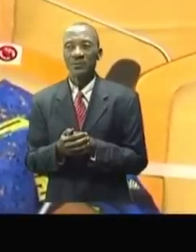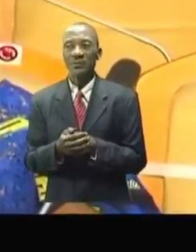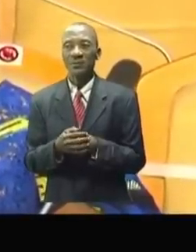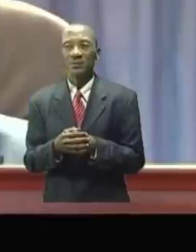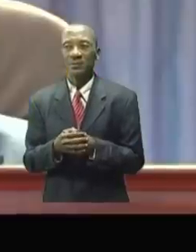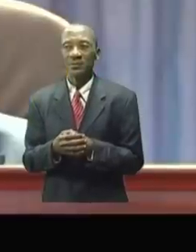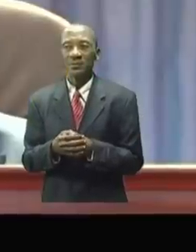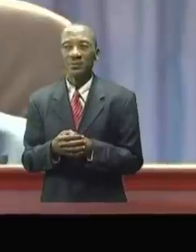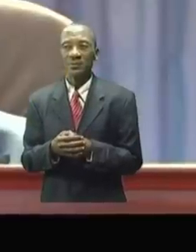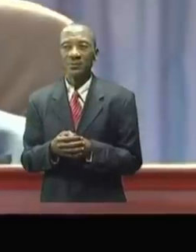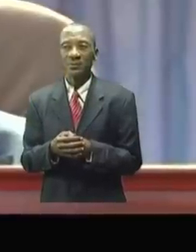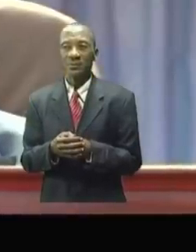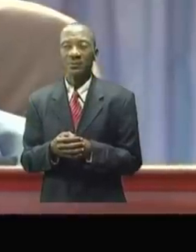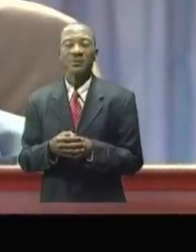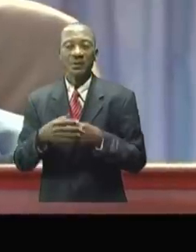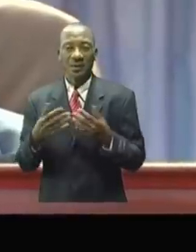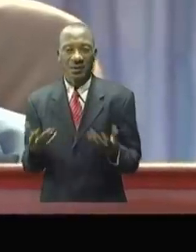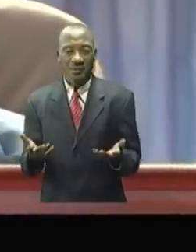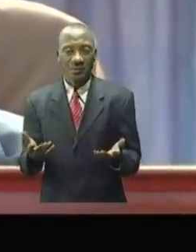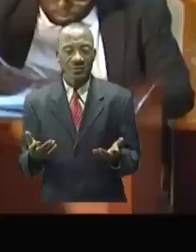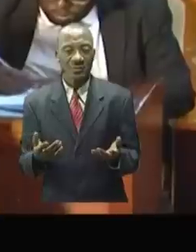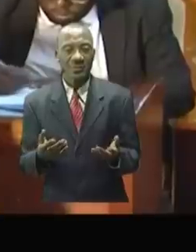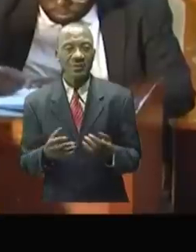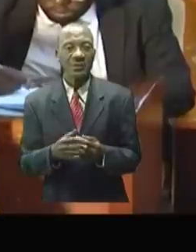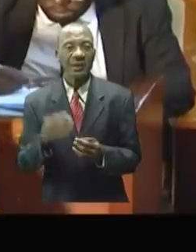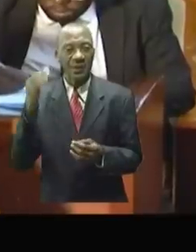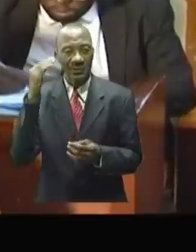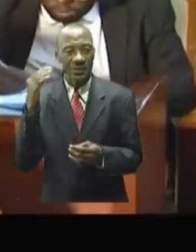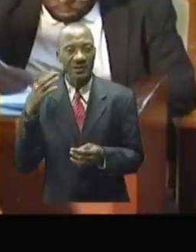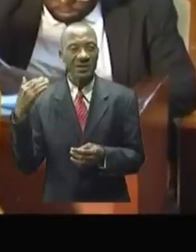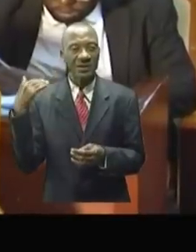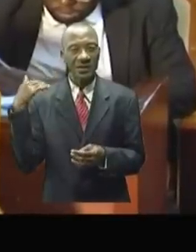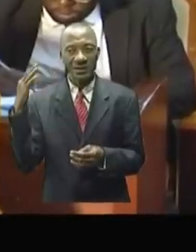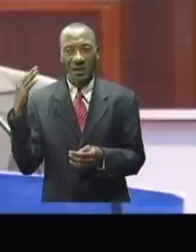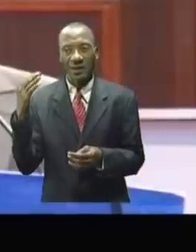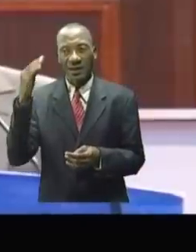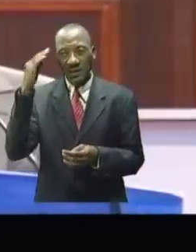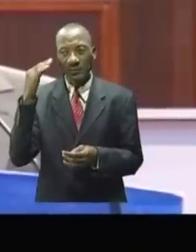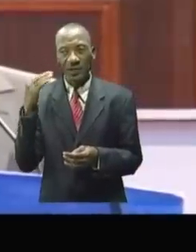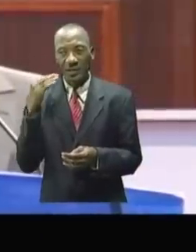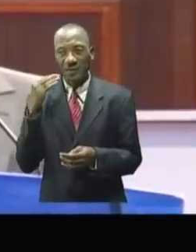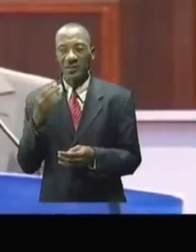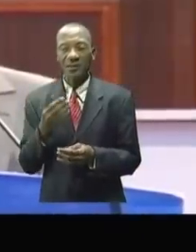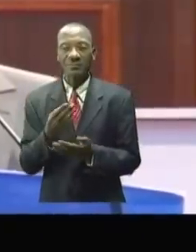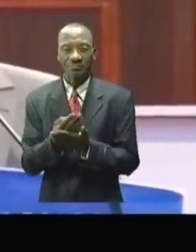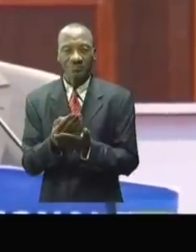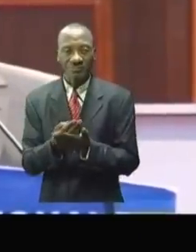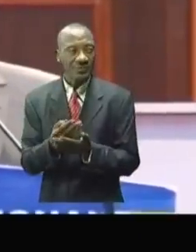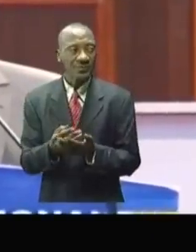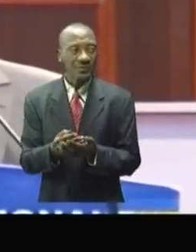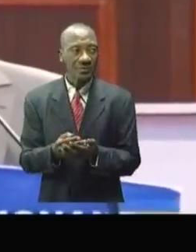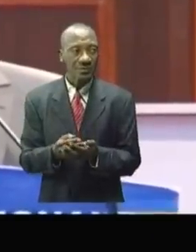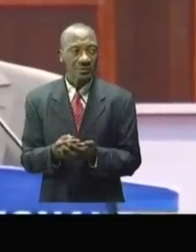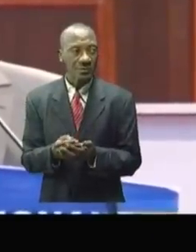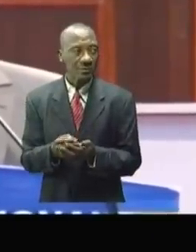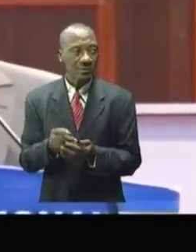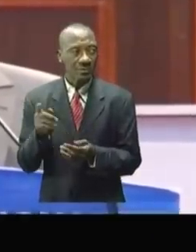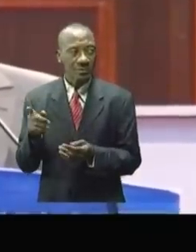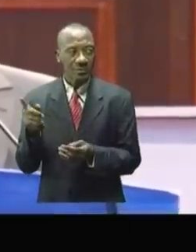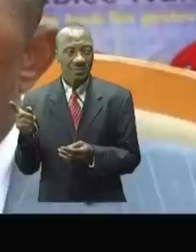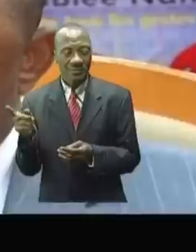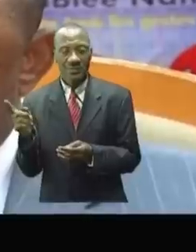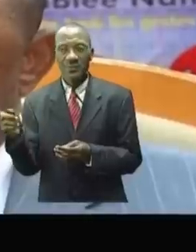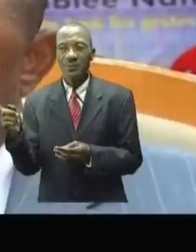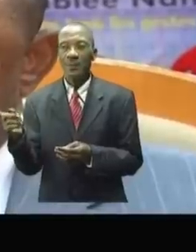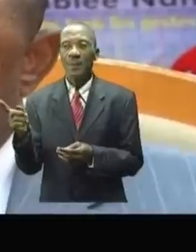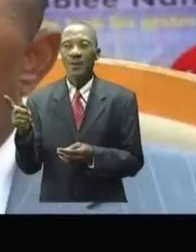président Christophe Mbosoko Diampwanga, le ministre d'État, ministre du Développement Rural, François Rubota, lors de l'économie générale de la